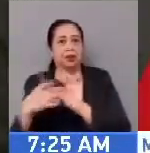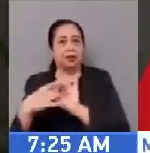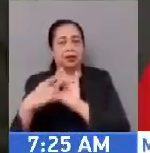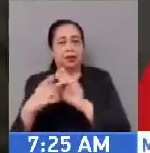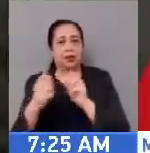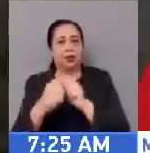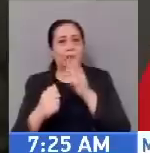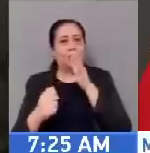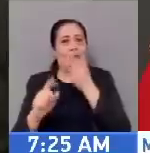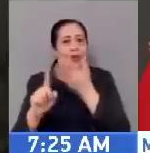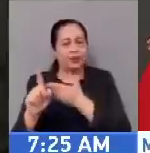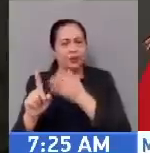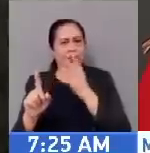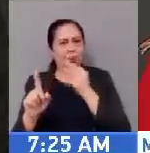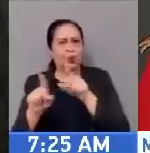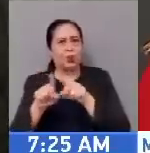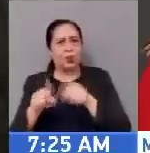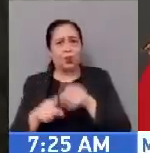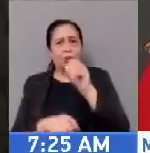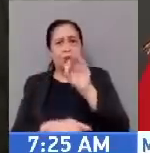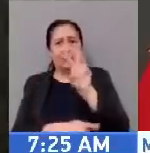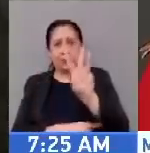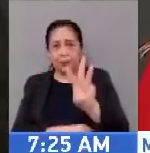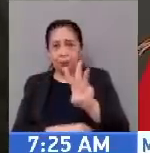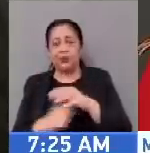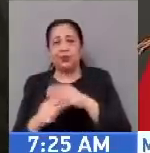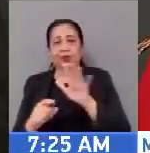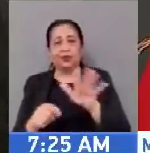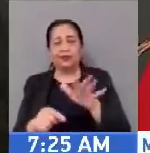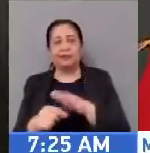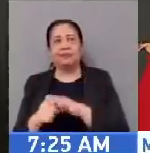is also an OFW. She will talk to